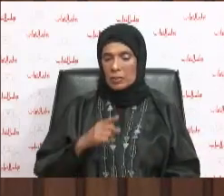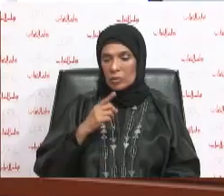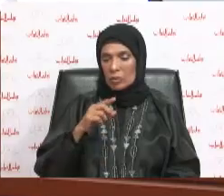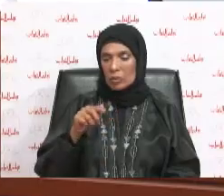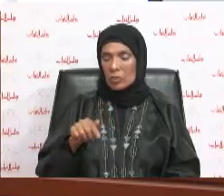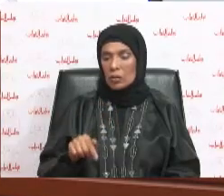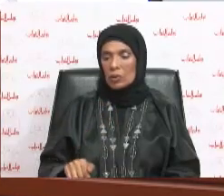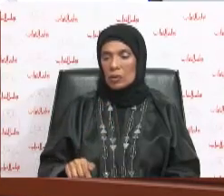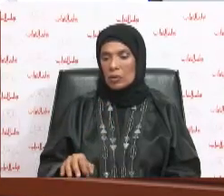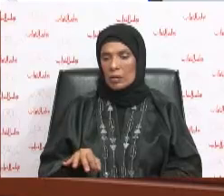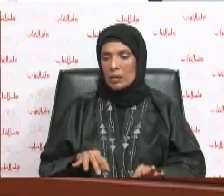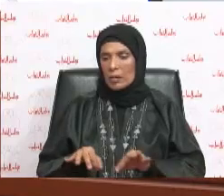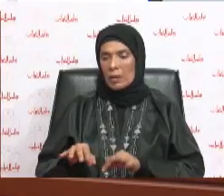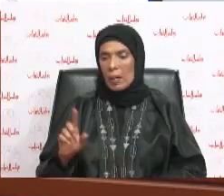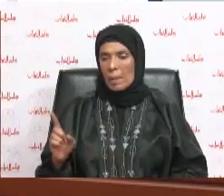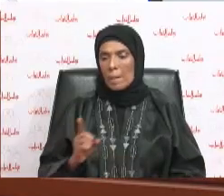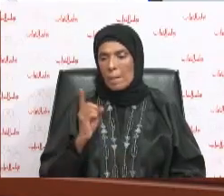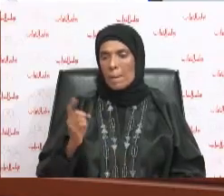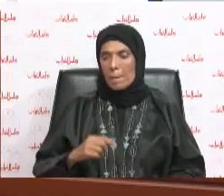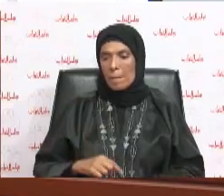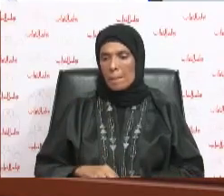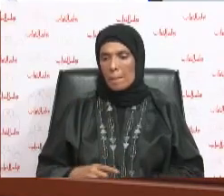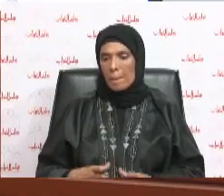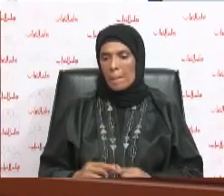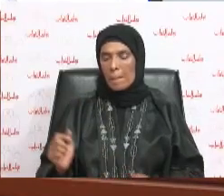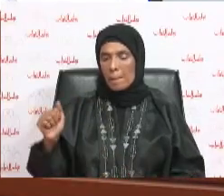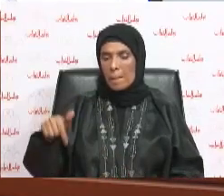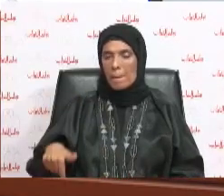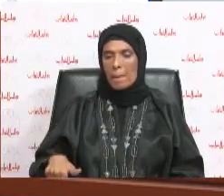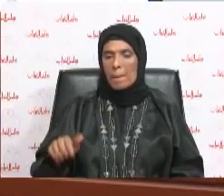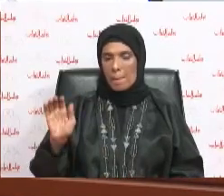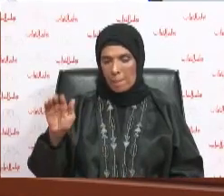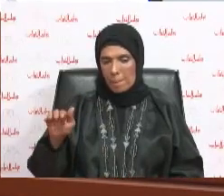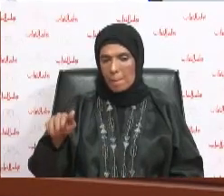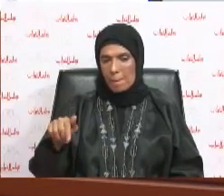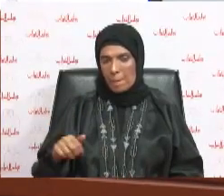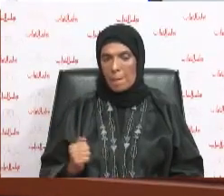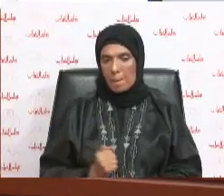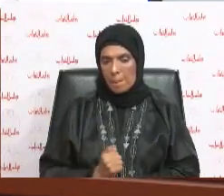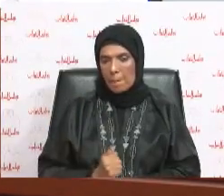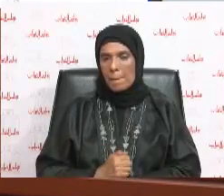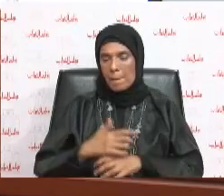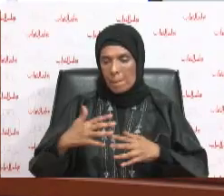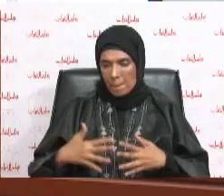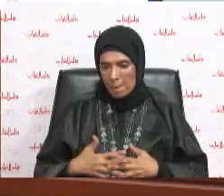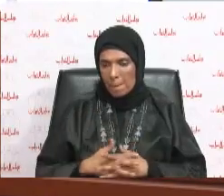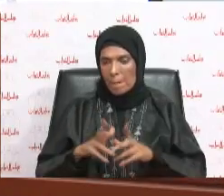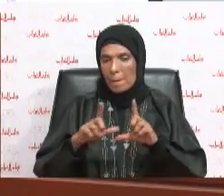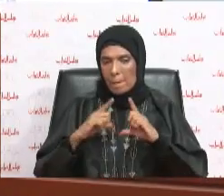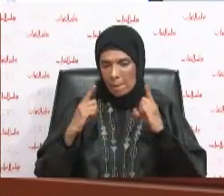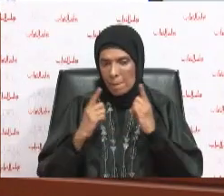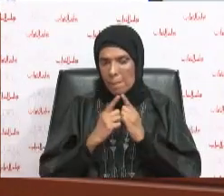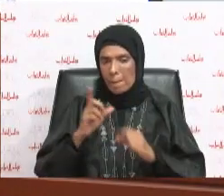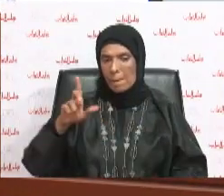عن استراتيجية موحدة أو التعاون الخليجي فيما يتعلق بالتعاون الخليجي. نعم، هناك عمل خليجي مشترك، هناك لجنة